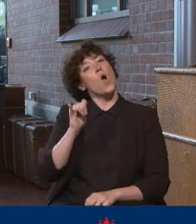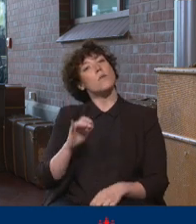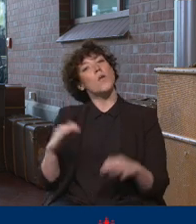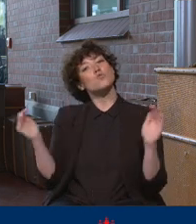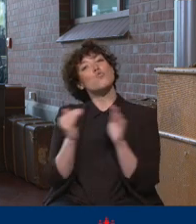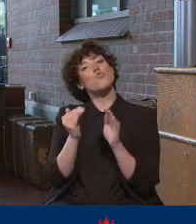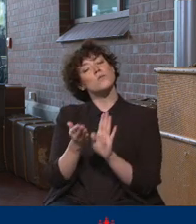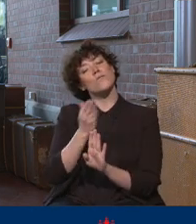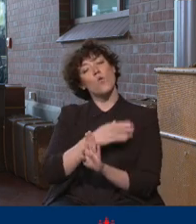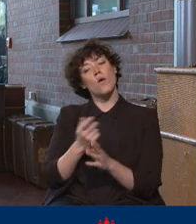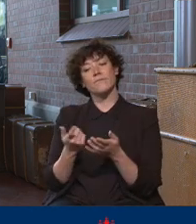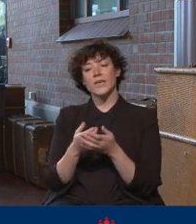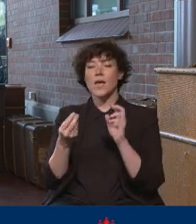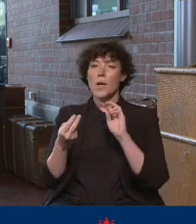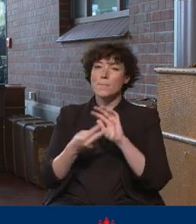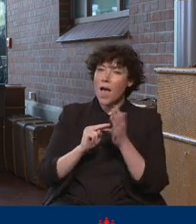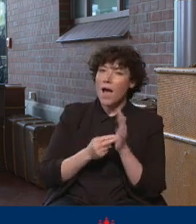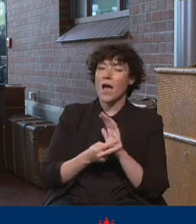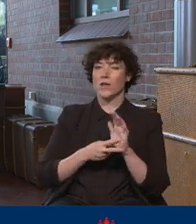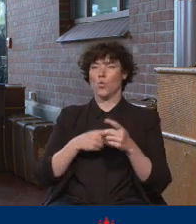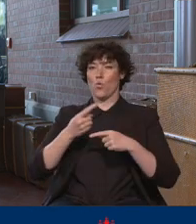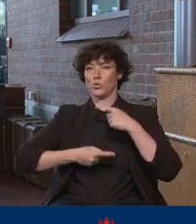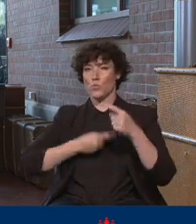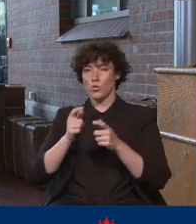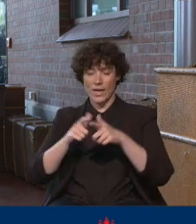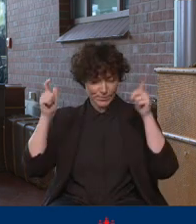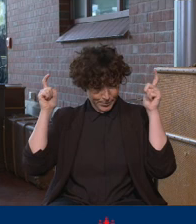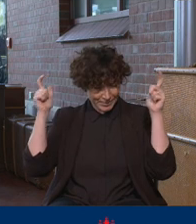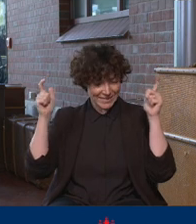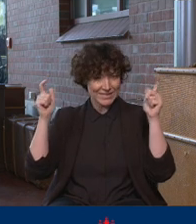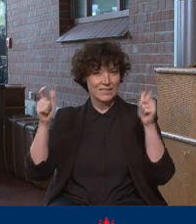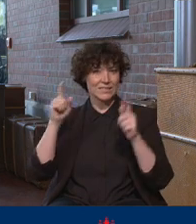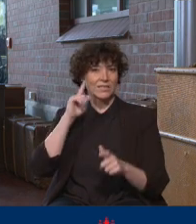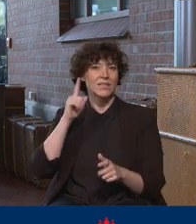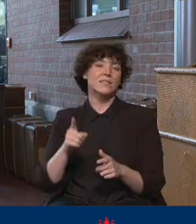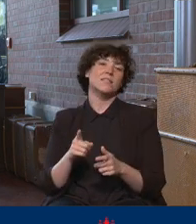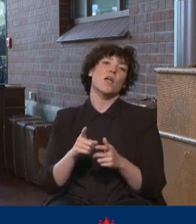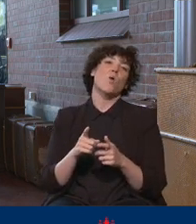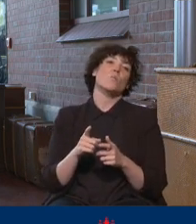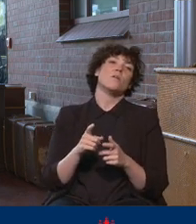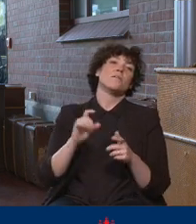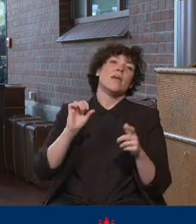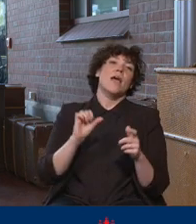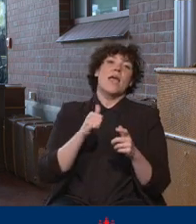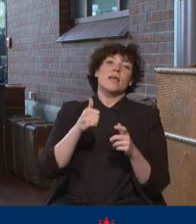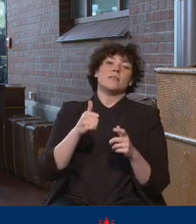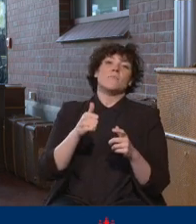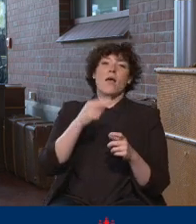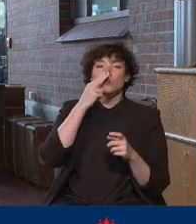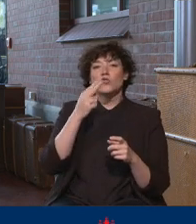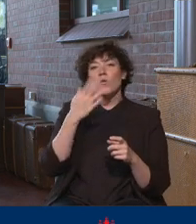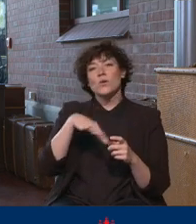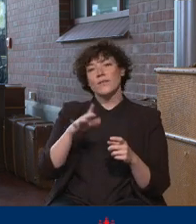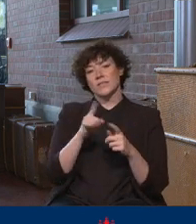hochkomplexen planungsprozesse unterwegs ich glaube november 2009 10 hatten wir die erste nachlese gemeinsam hier geführt genau in dem